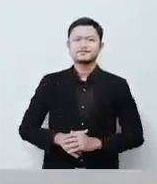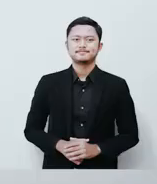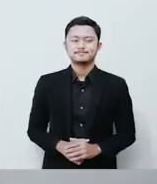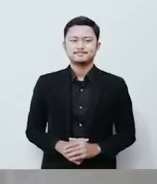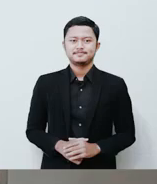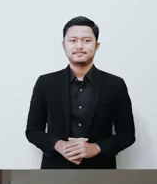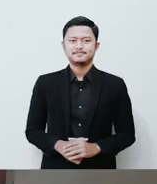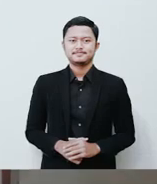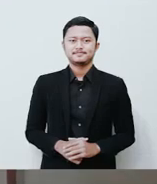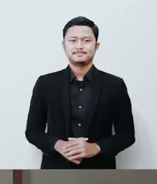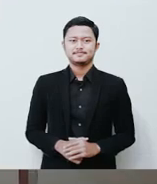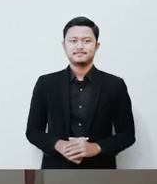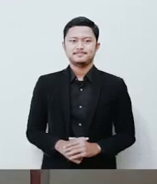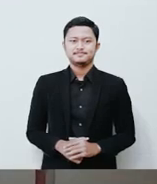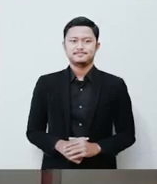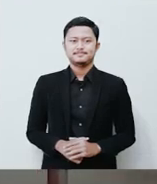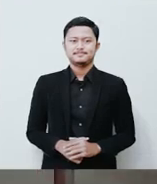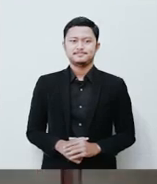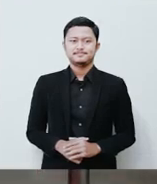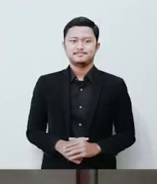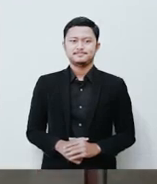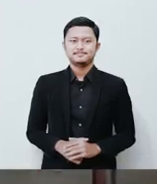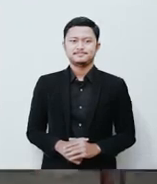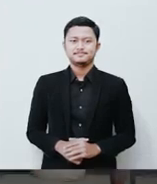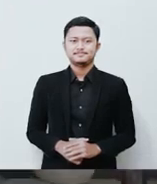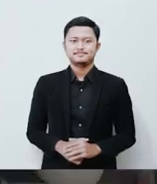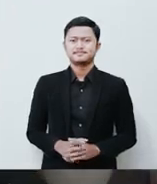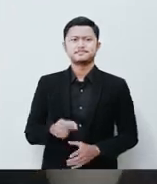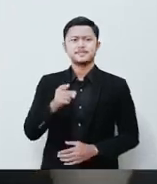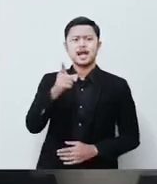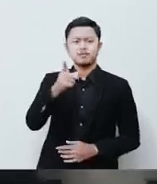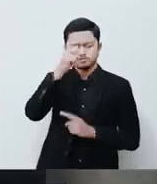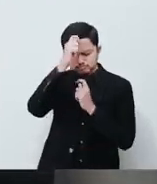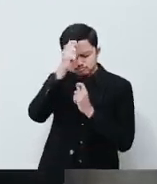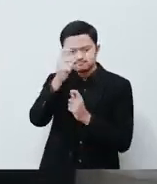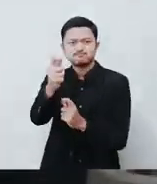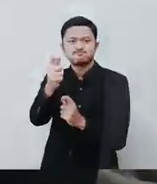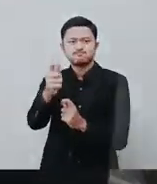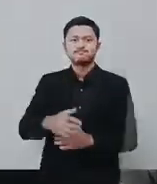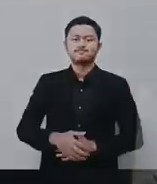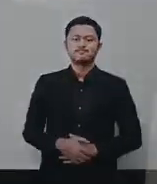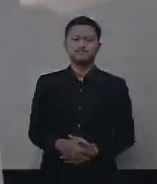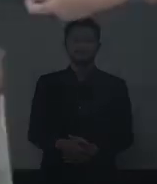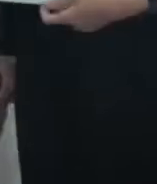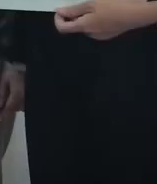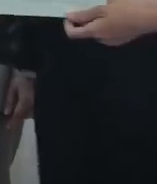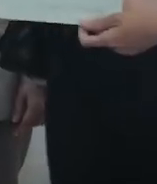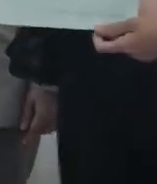Because you worth it.